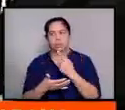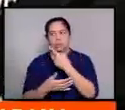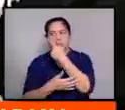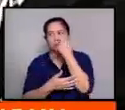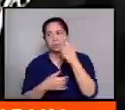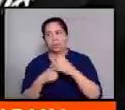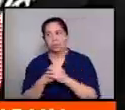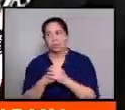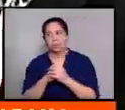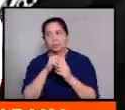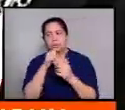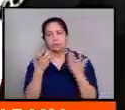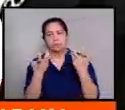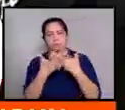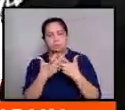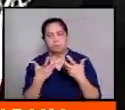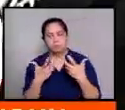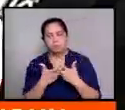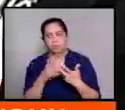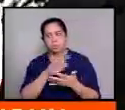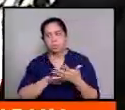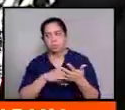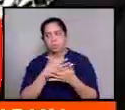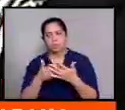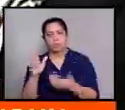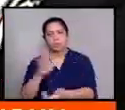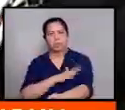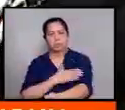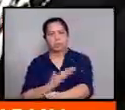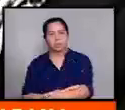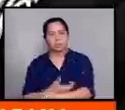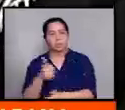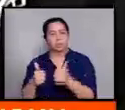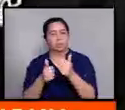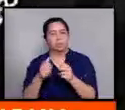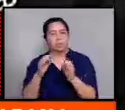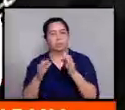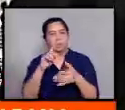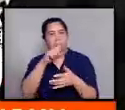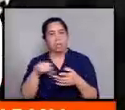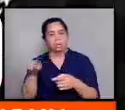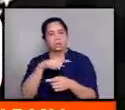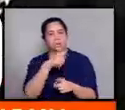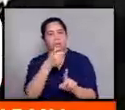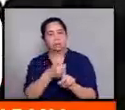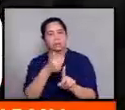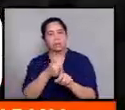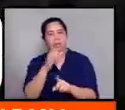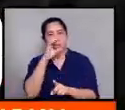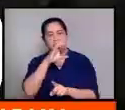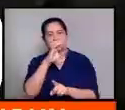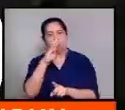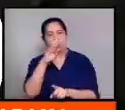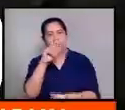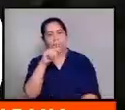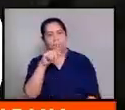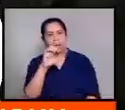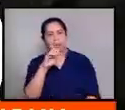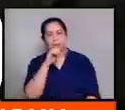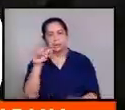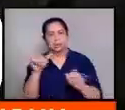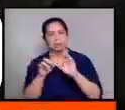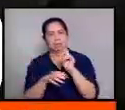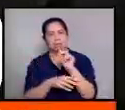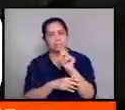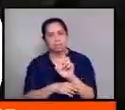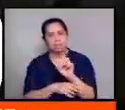nga hindi magtugma yung schedule ng anak nila. Which is pag nag-cancel ka sa Cebu Pack, hindi na same rate